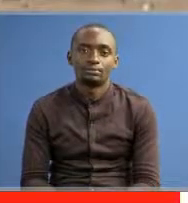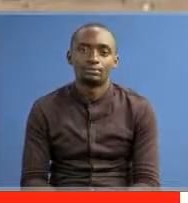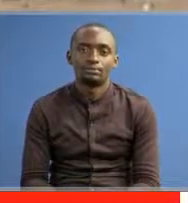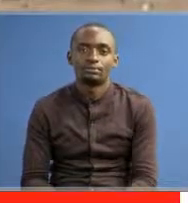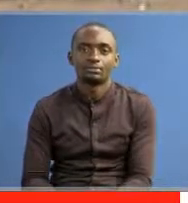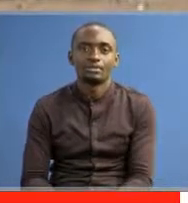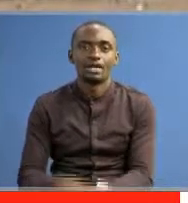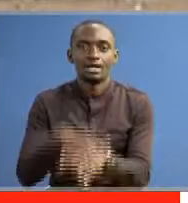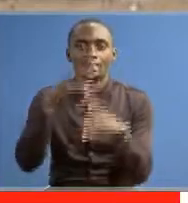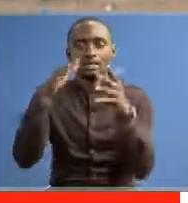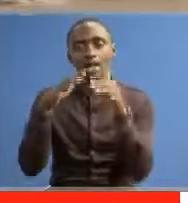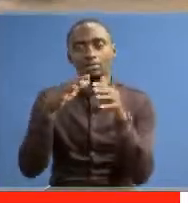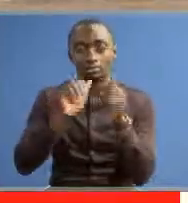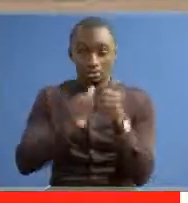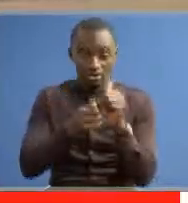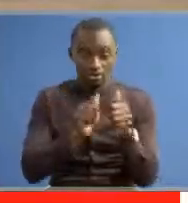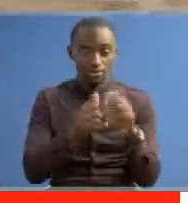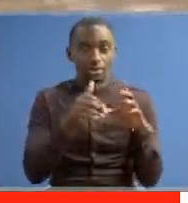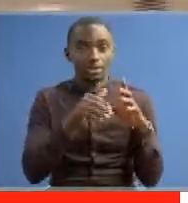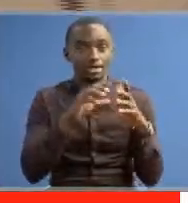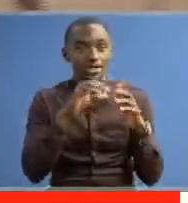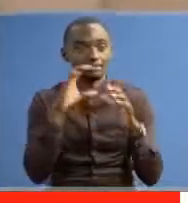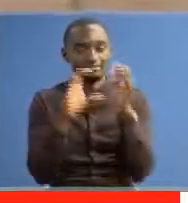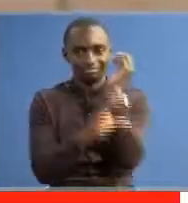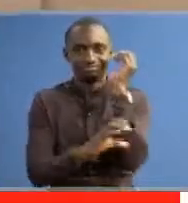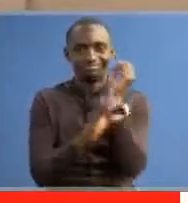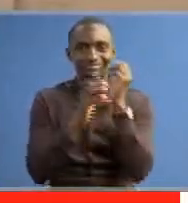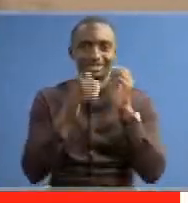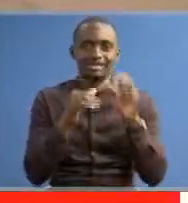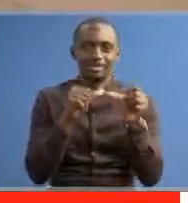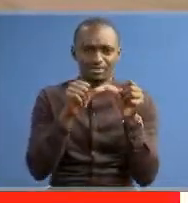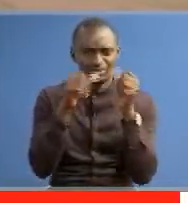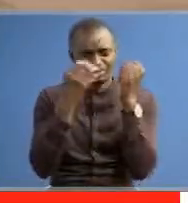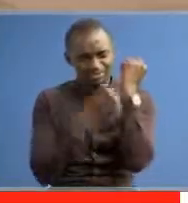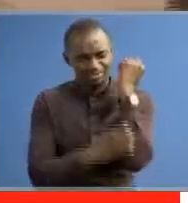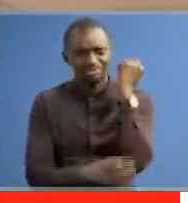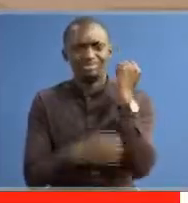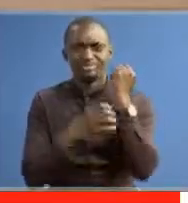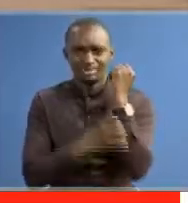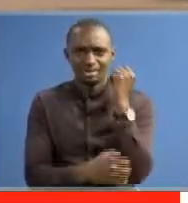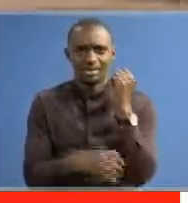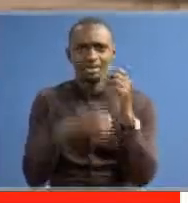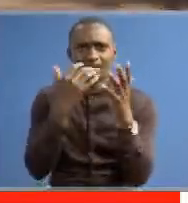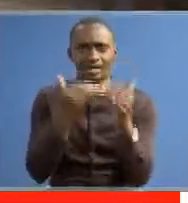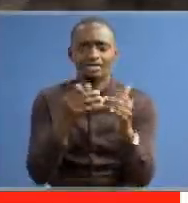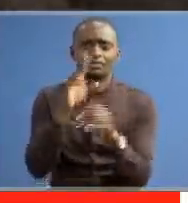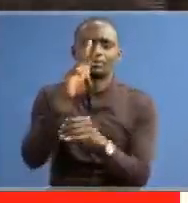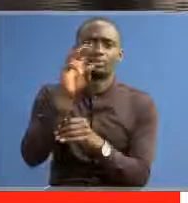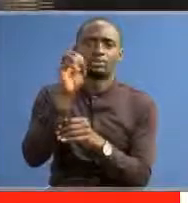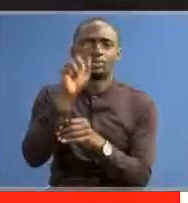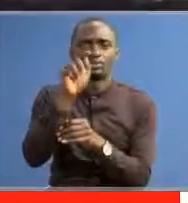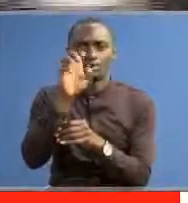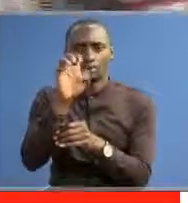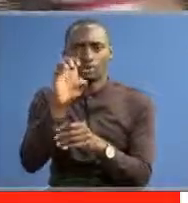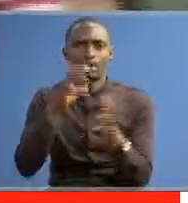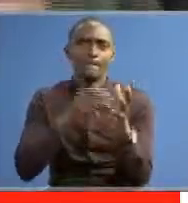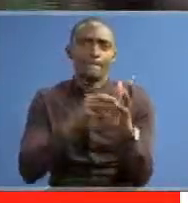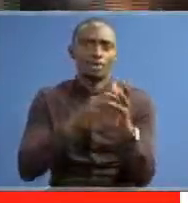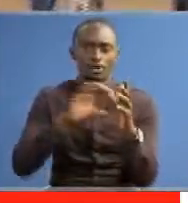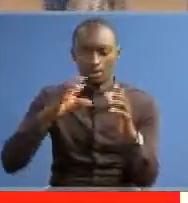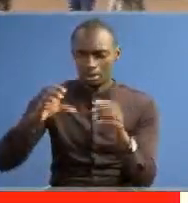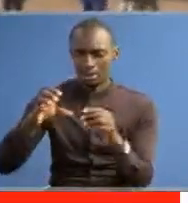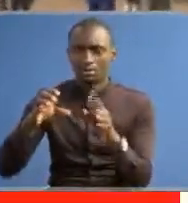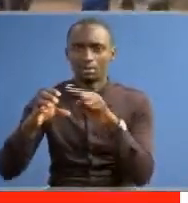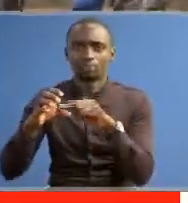Hali ya nyanja za michezo nchini zinazidi kuzorota, huku uwanja wa Wote katika kaunti ya Makueni ukiwa mojawapo ya